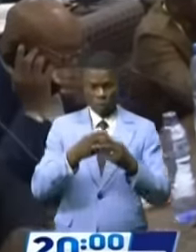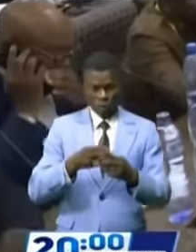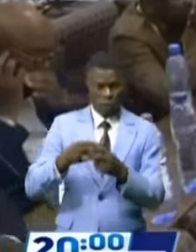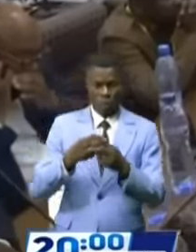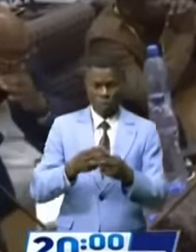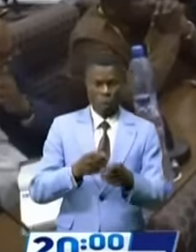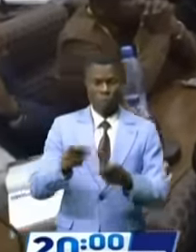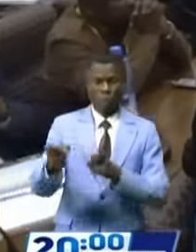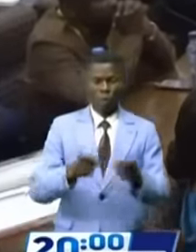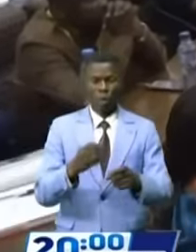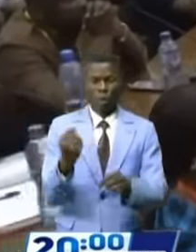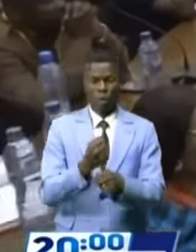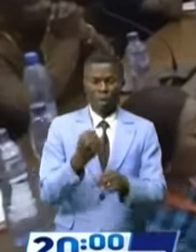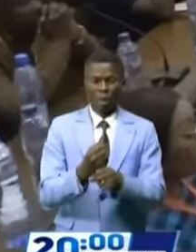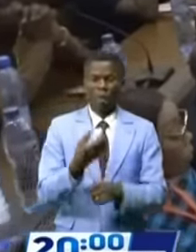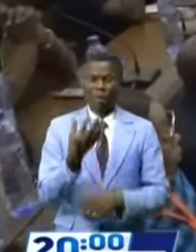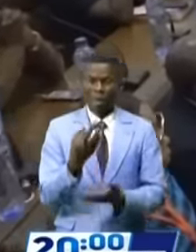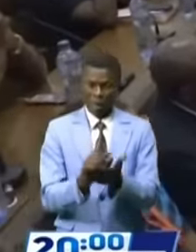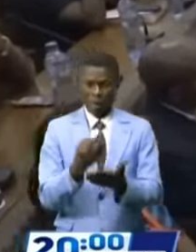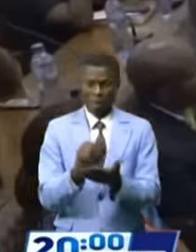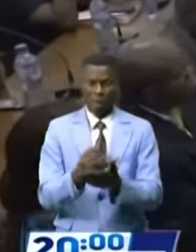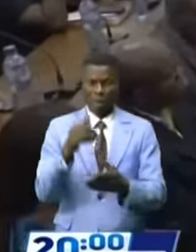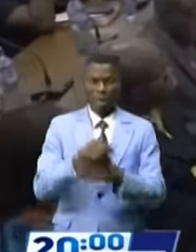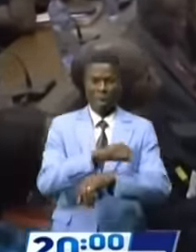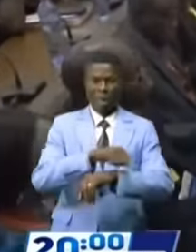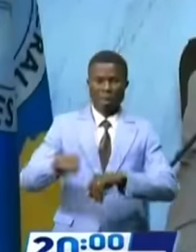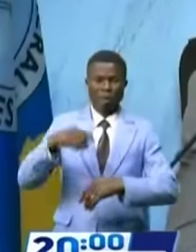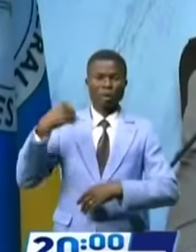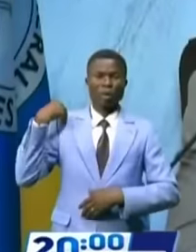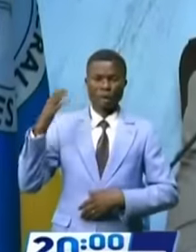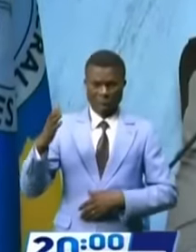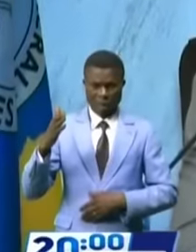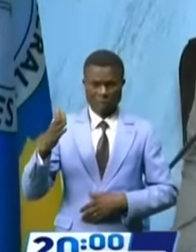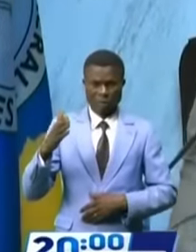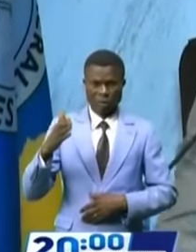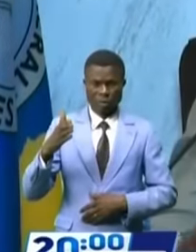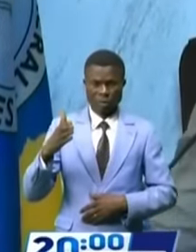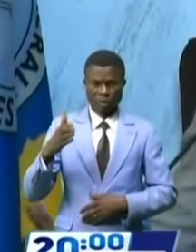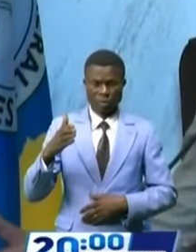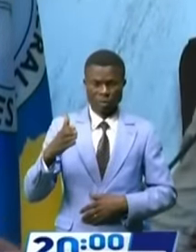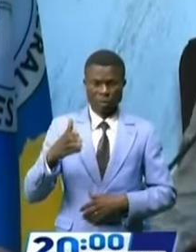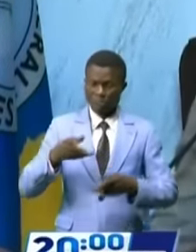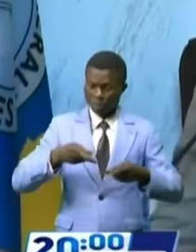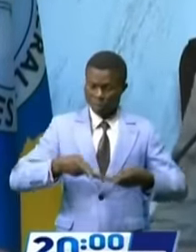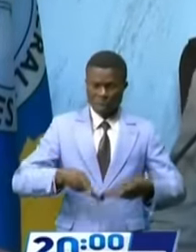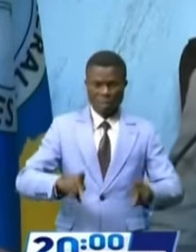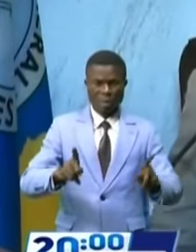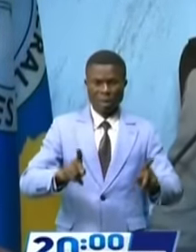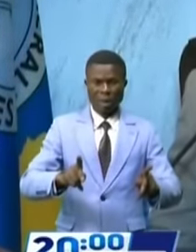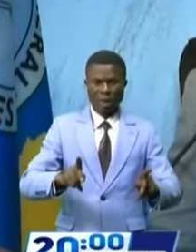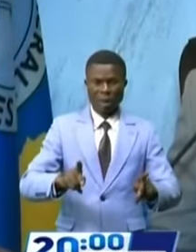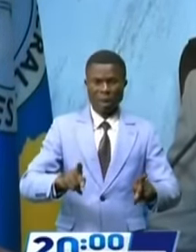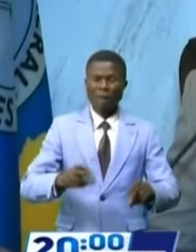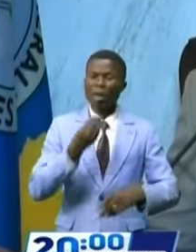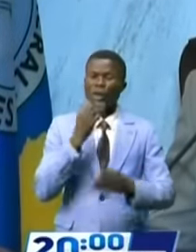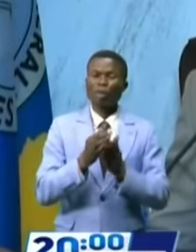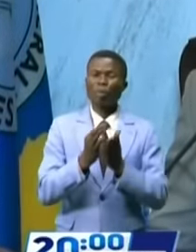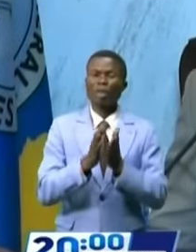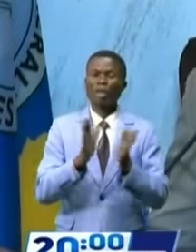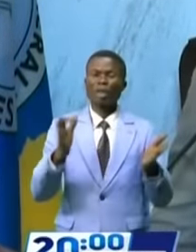la gestion des opérations financières dans les établissements publics. Ne laissez pas cette compétence à l'inspection générale des